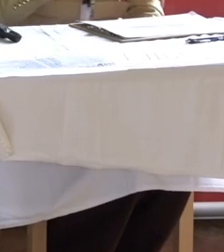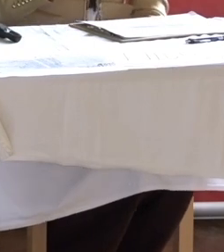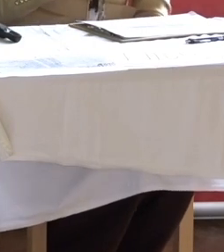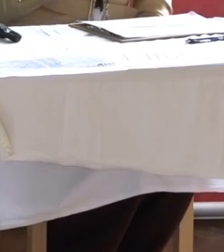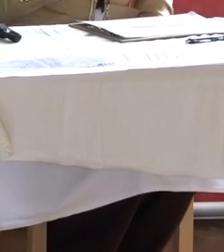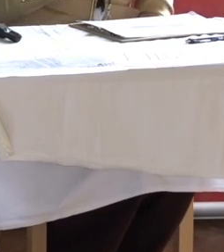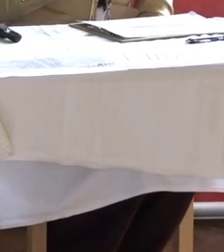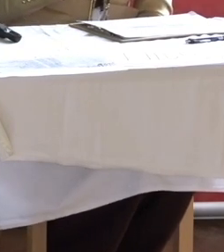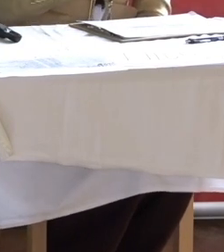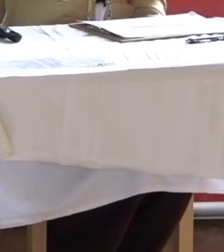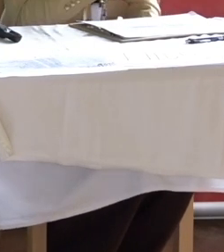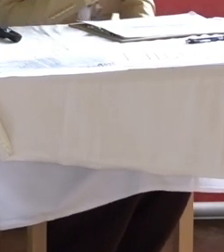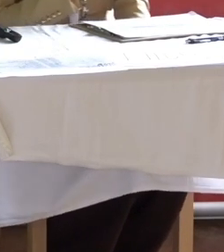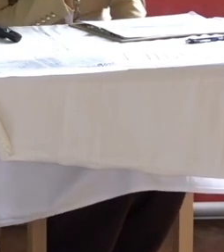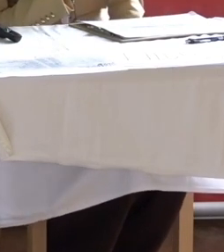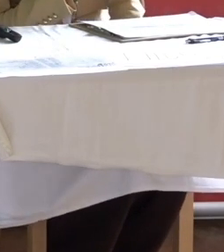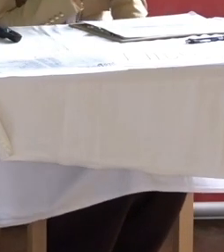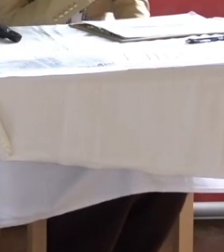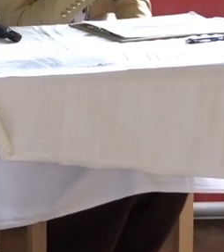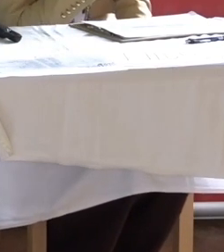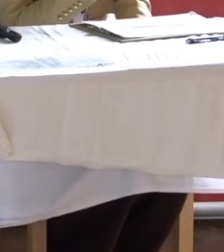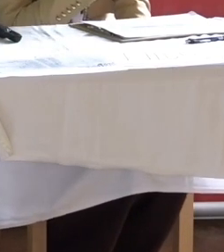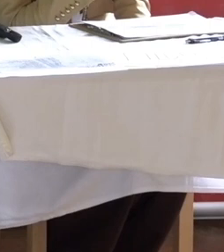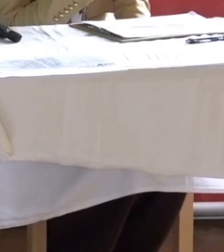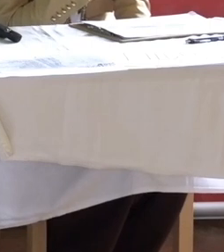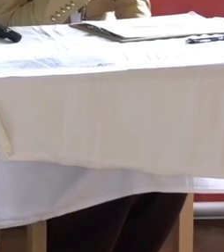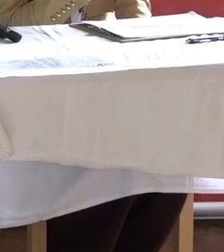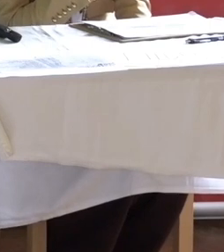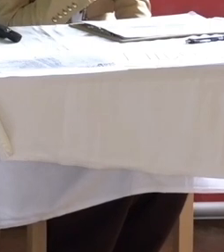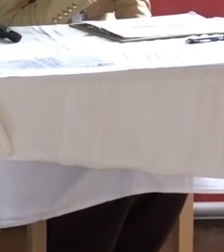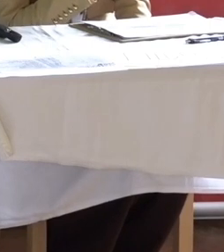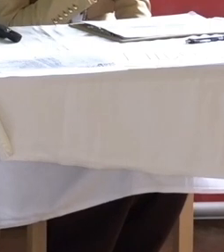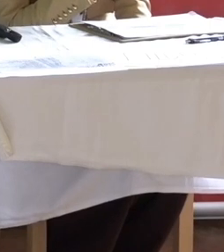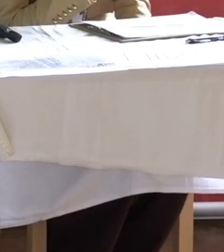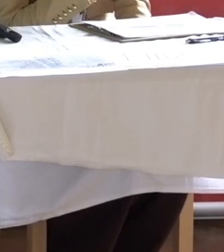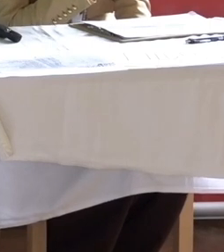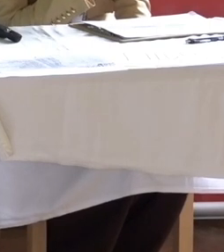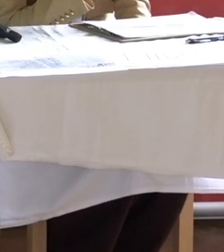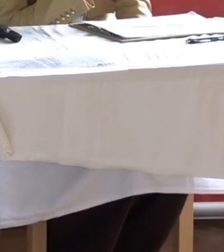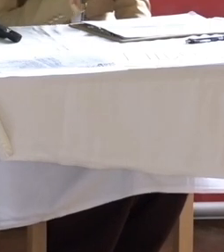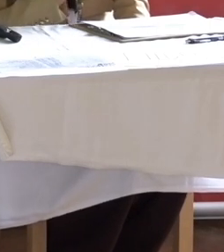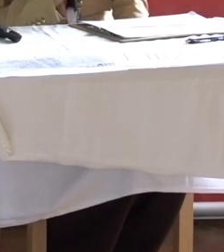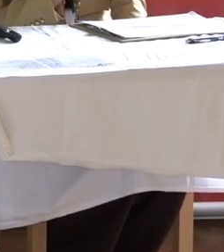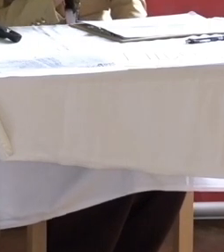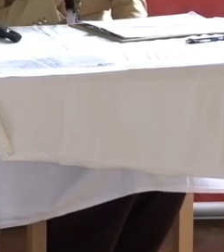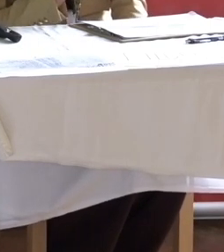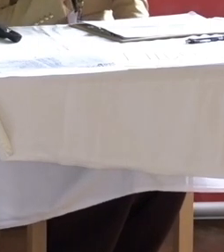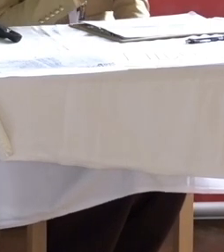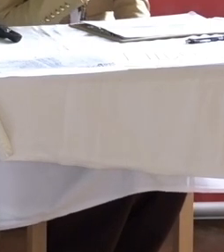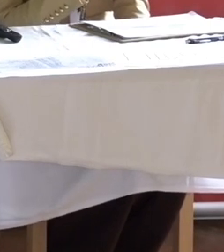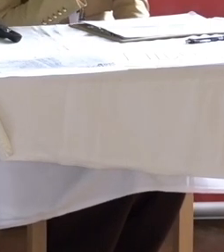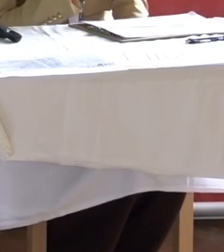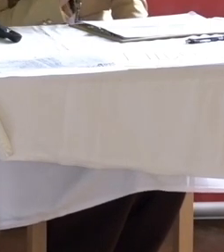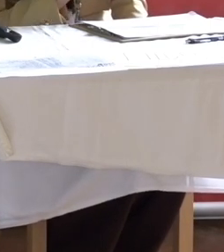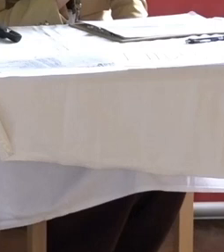nebo první vůbec uživatelkou hlasových technologií v České republice, které sama pomáhala vyvíjet,